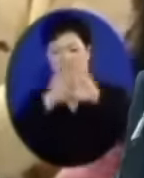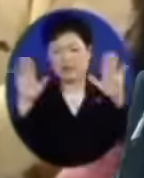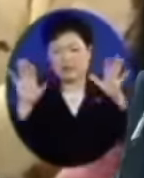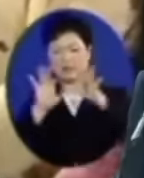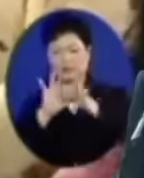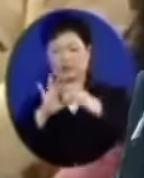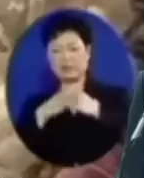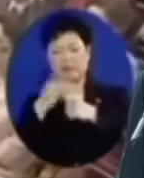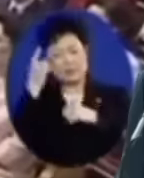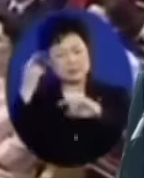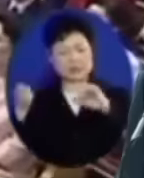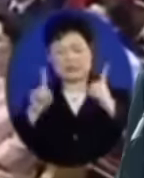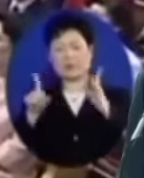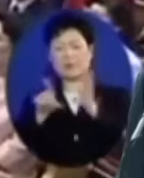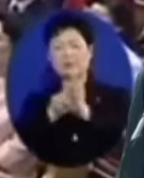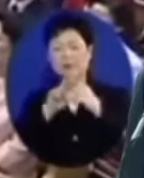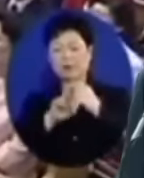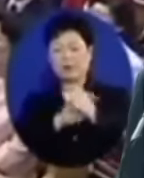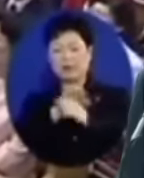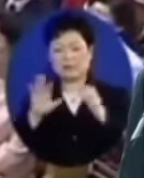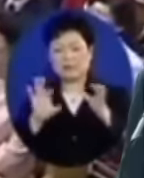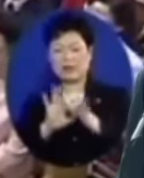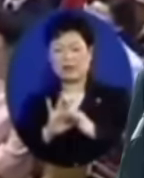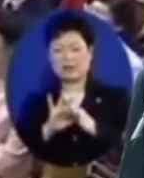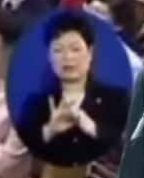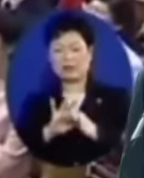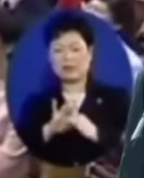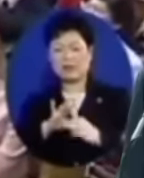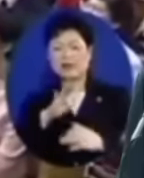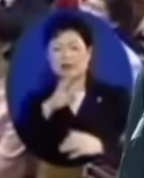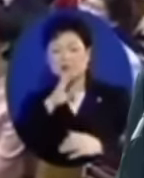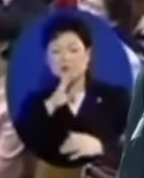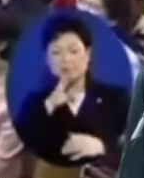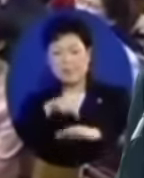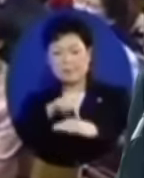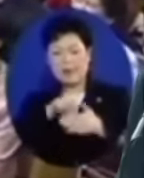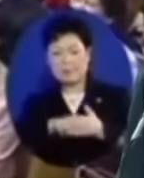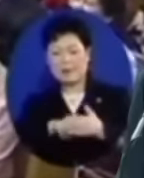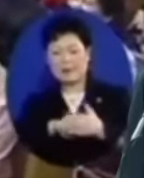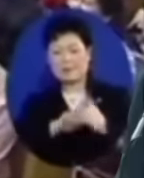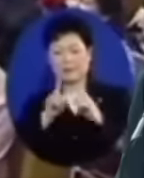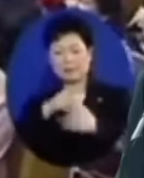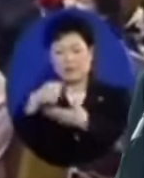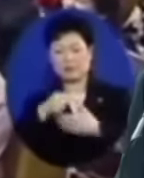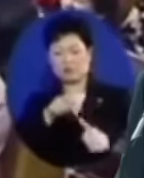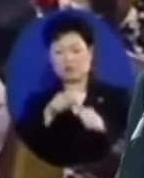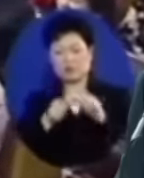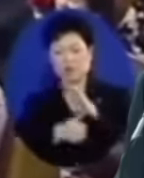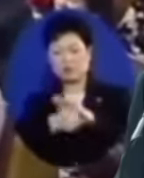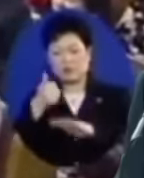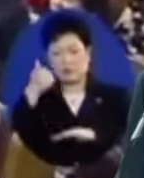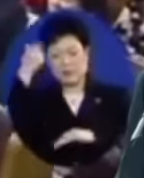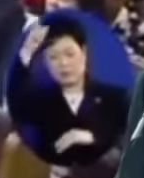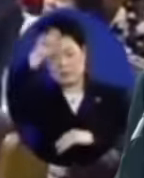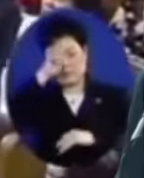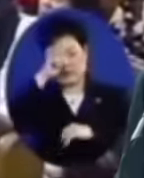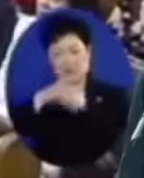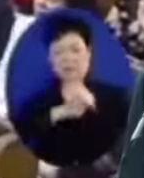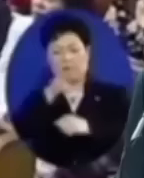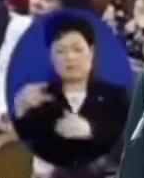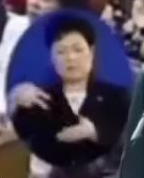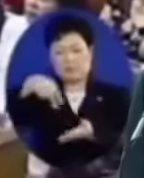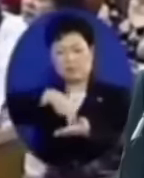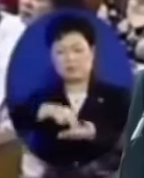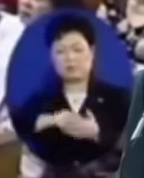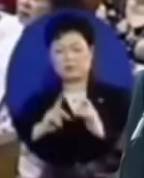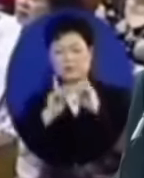속하였으니 정신을 차리고 믿음과 사랑의 호심경을 붙이고 구원의 소망의 투구를 쓰자. 하나님이 우리를